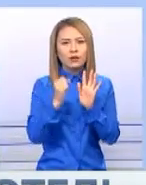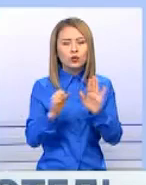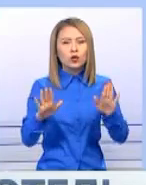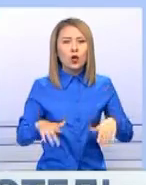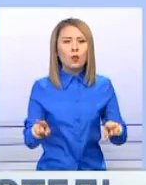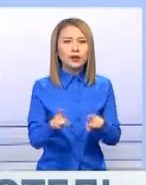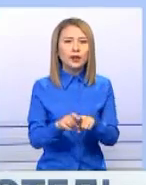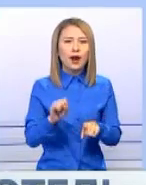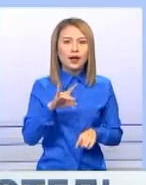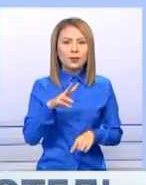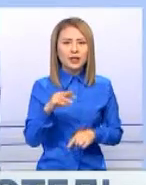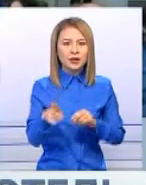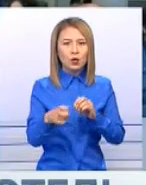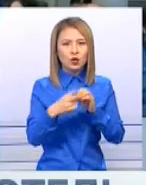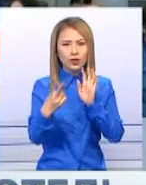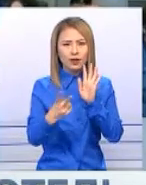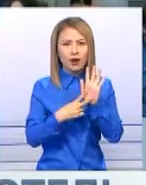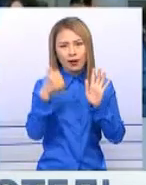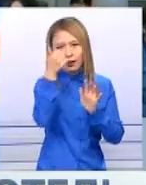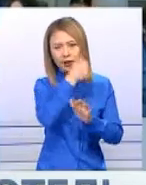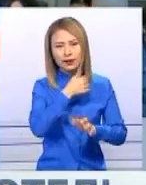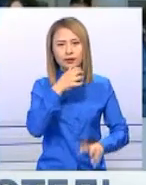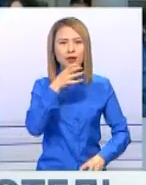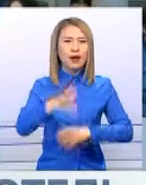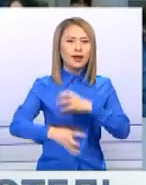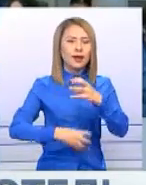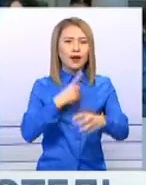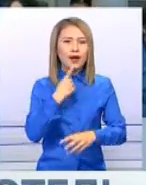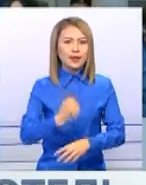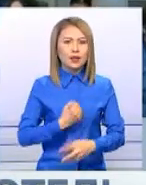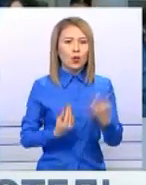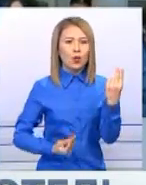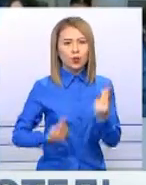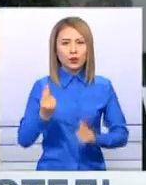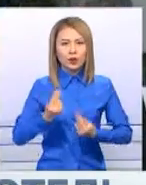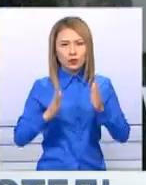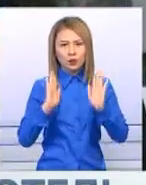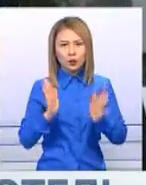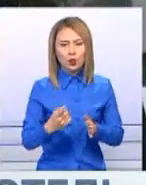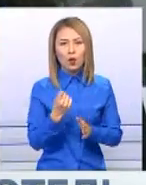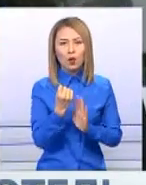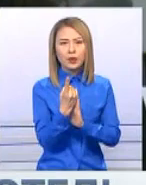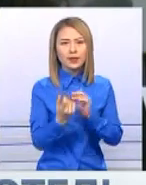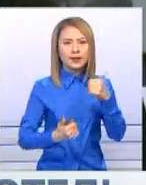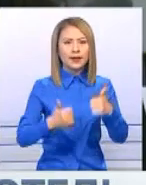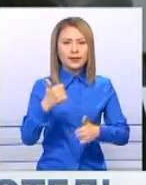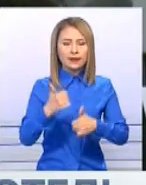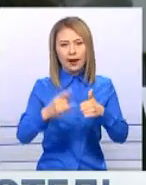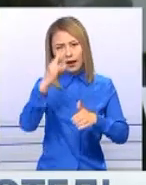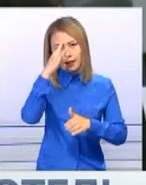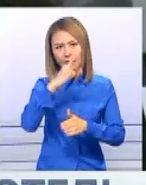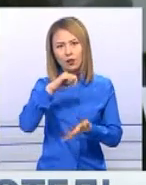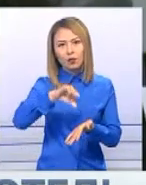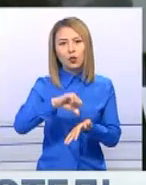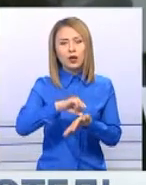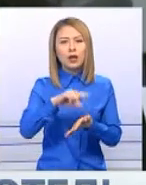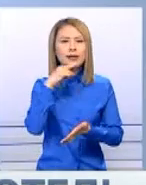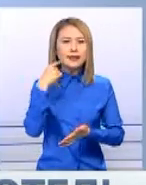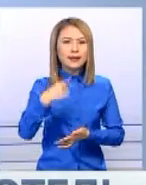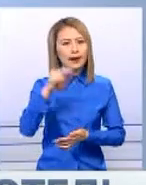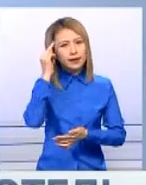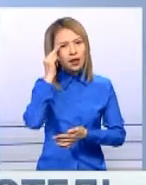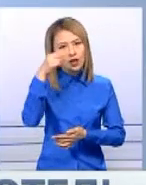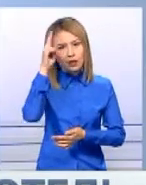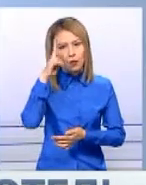аралығында ел аумағында армия 2017 халықаралық әскери ойындарының кезекті кезеңі өткізілмек. 11 сайыстан тұратын байқауға Қазақстаннан бөлек